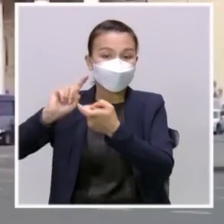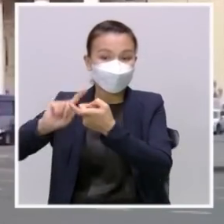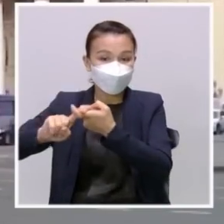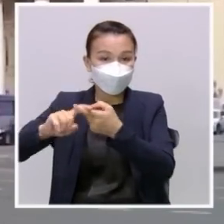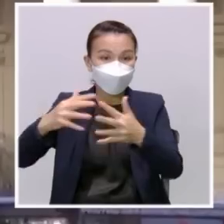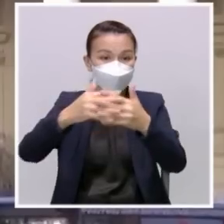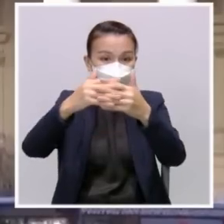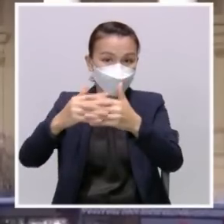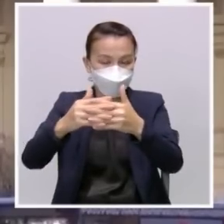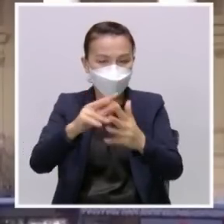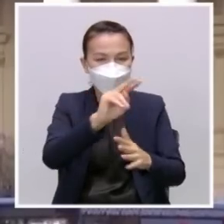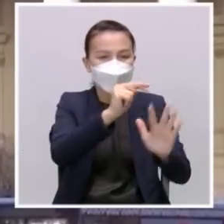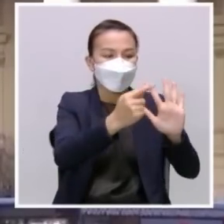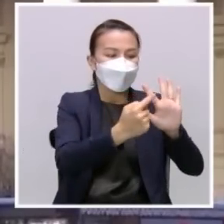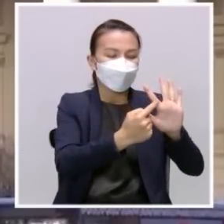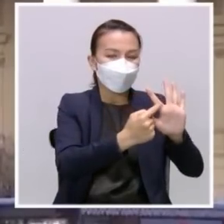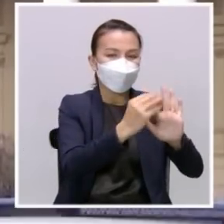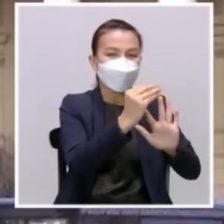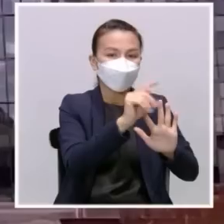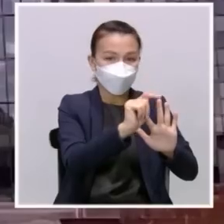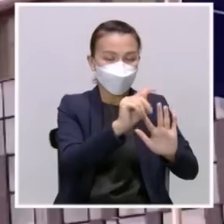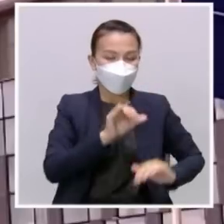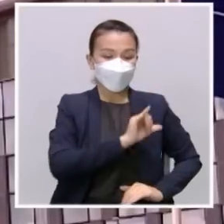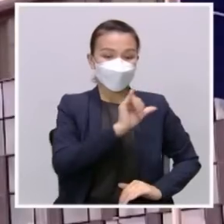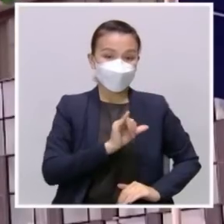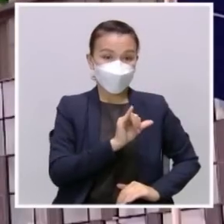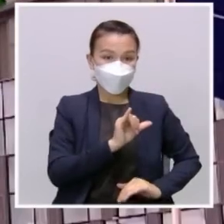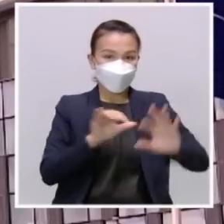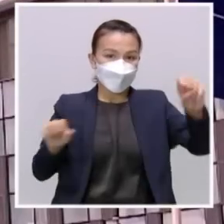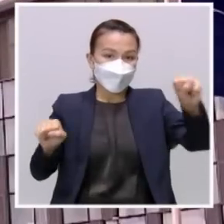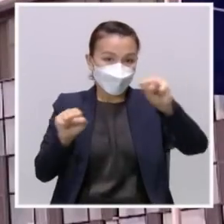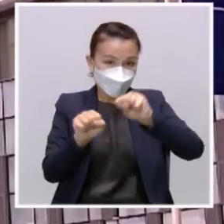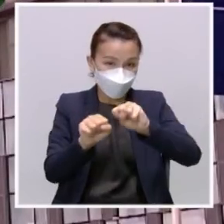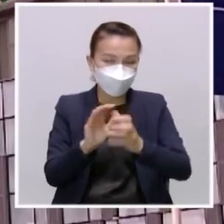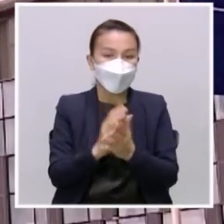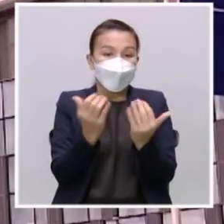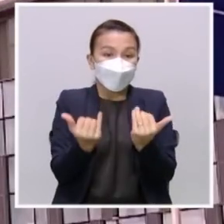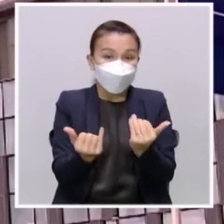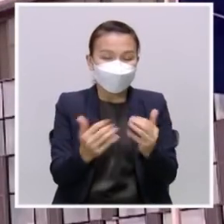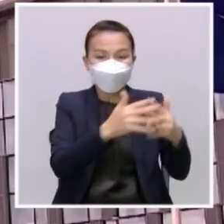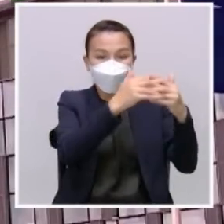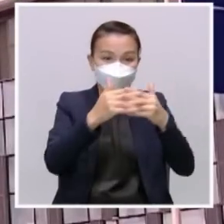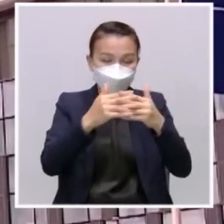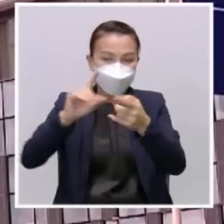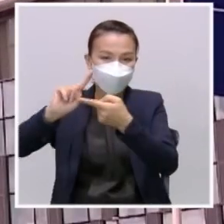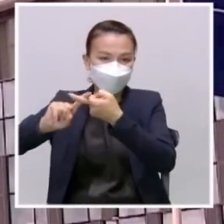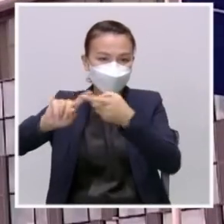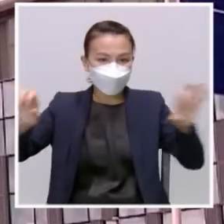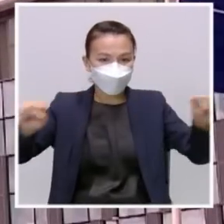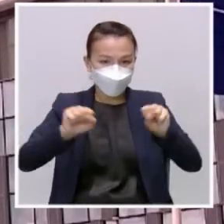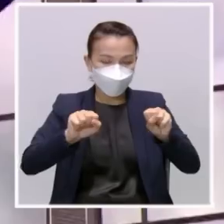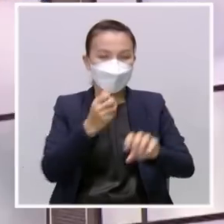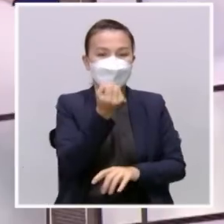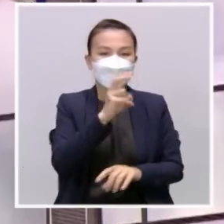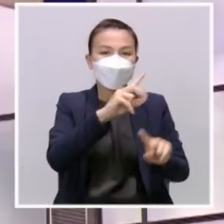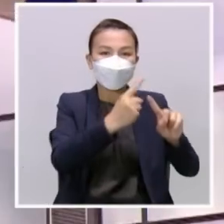ากับนาโต้แล้วก็ตัวแทนจากยุโรปค่ะวันนี้มีกำหนดจะเจรจากับสหรัฐที่นครเจนีวาสวิตเซอร์แลนด์นะคะและในวันที่12ม